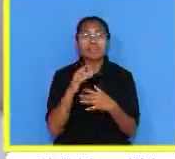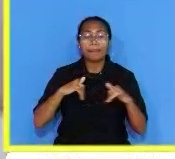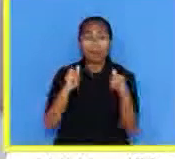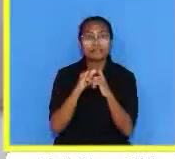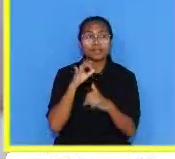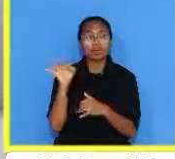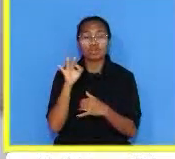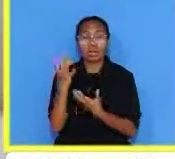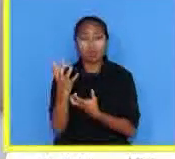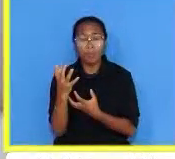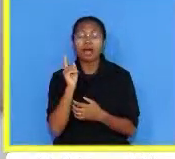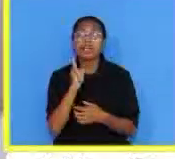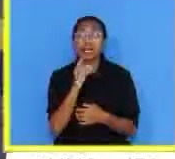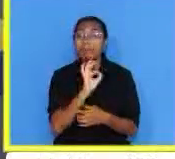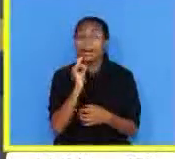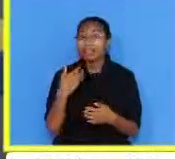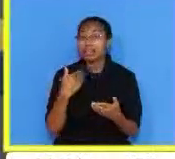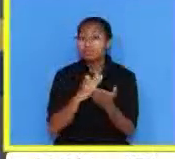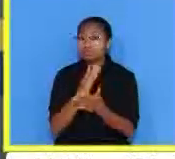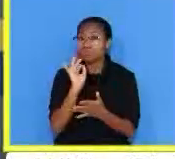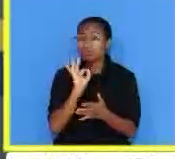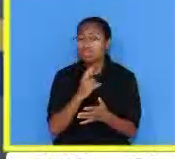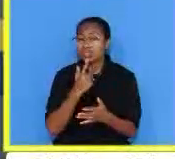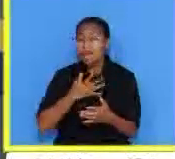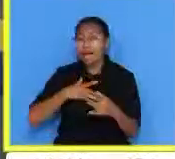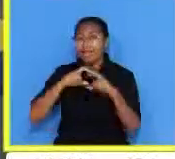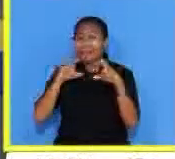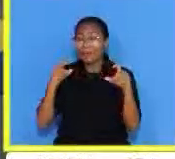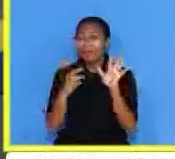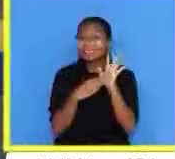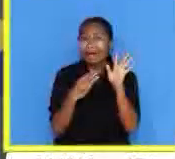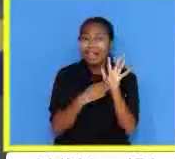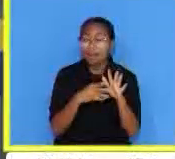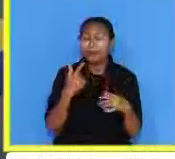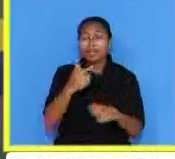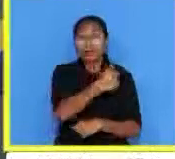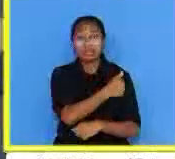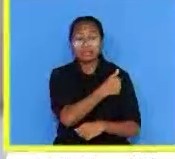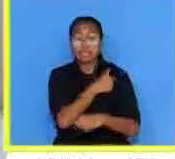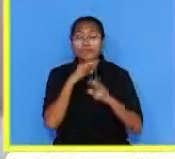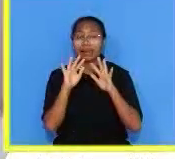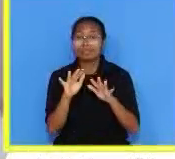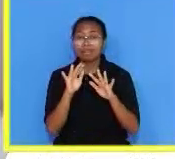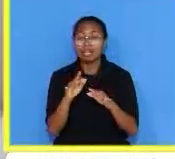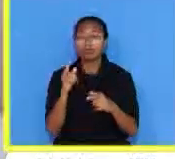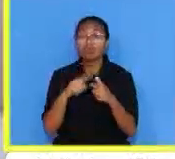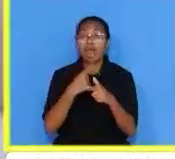Kupang, bagi yang KTP-nya bermasalah, pada saat vaksinasi massal yang kita sudah lakukan